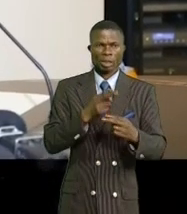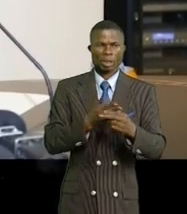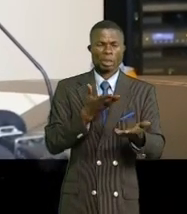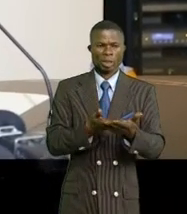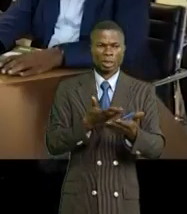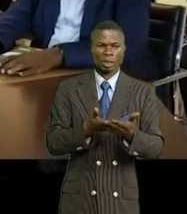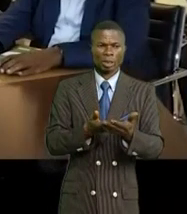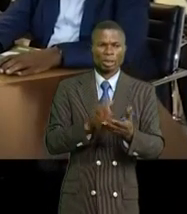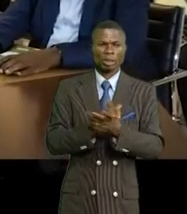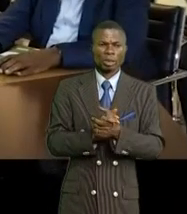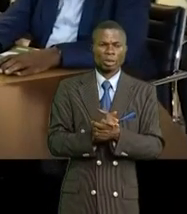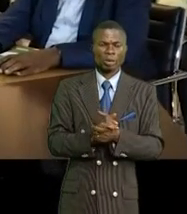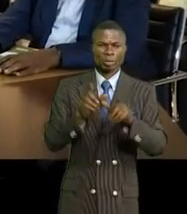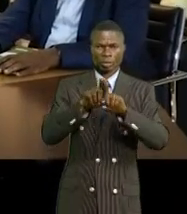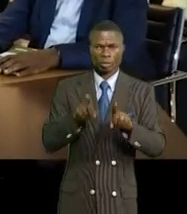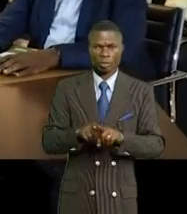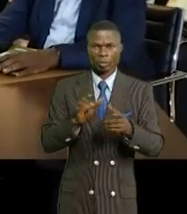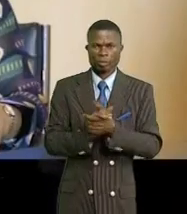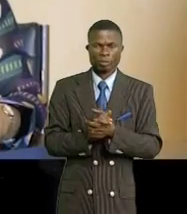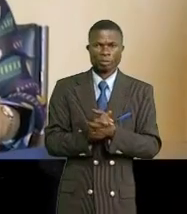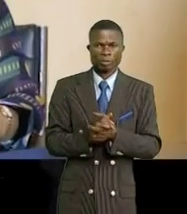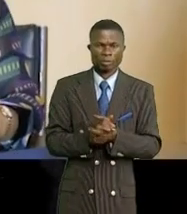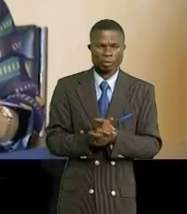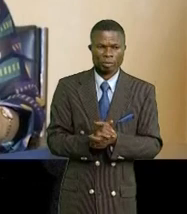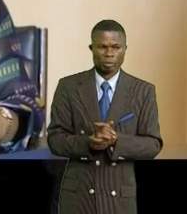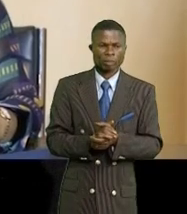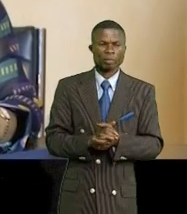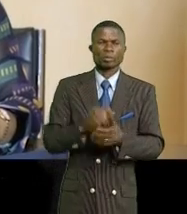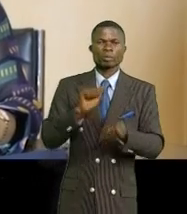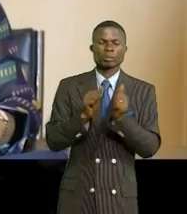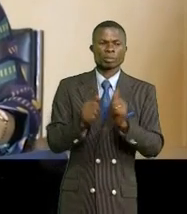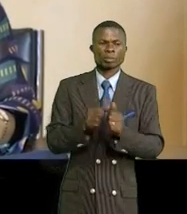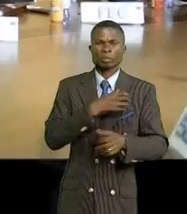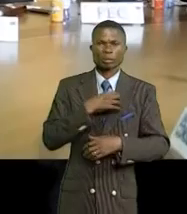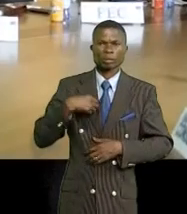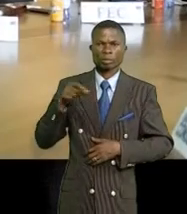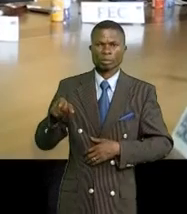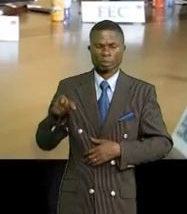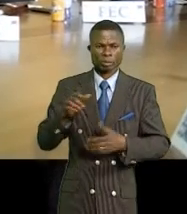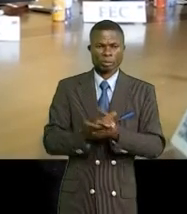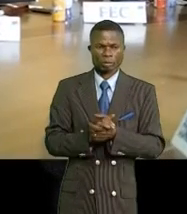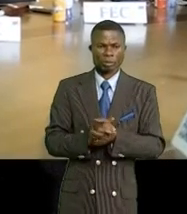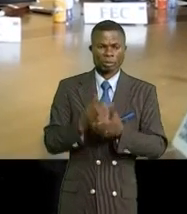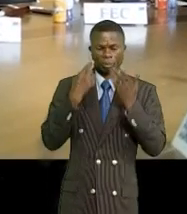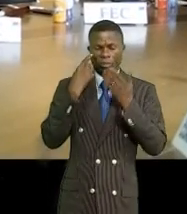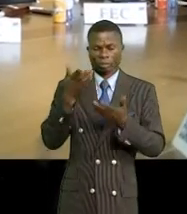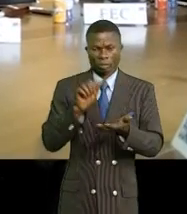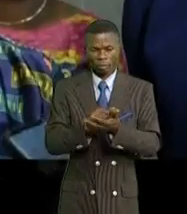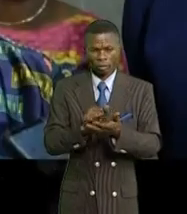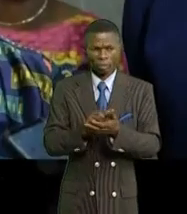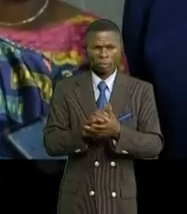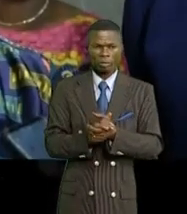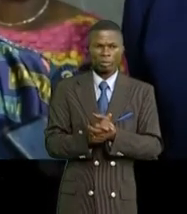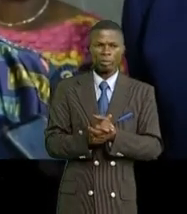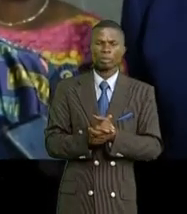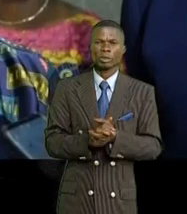aux nationaux. Un motif de satisfaction pour la FEC, Madame Eliane Mouké, vice-présidente, s'exprime en ce terme. Il